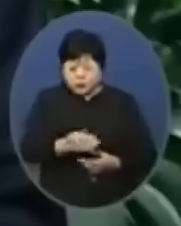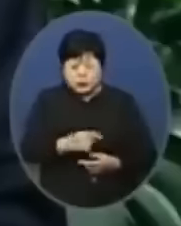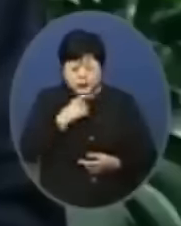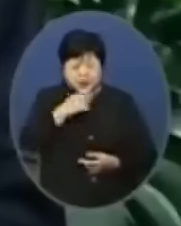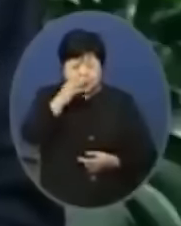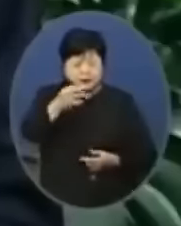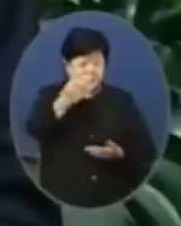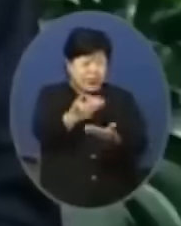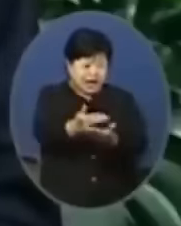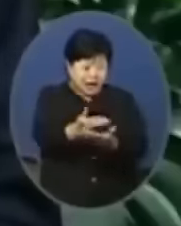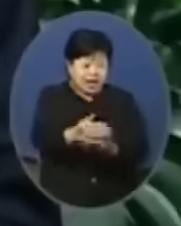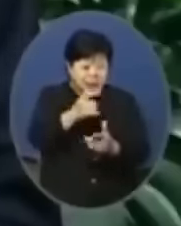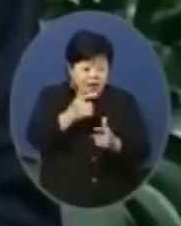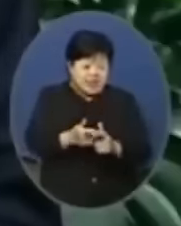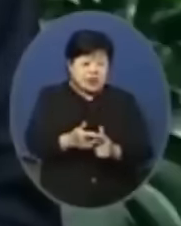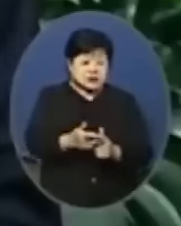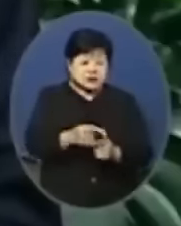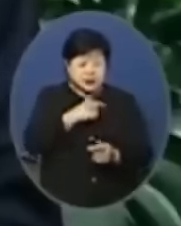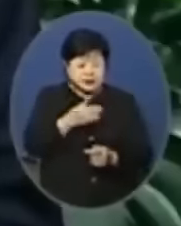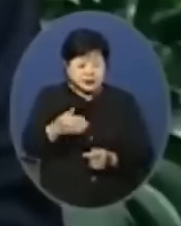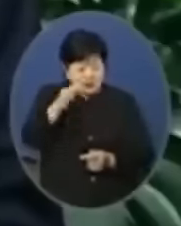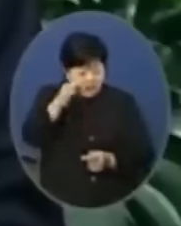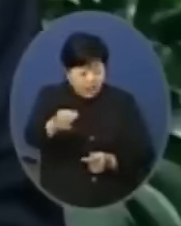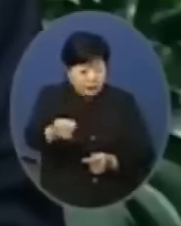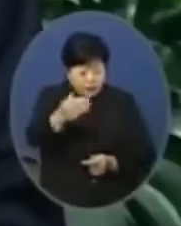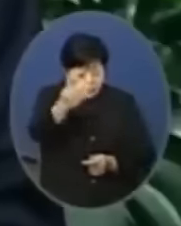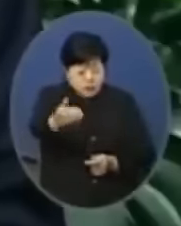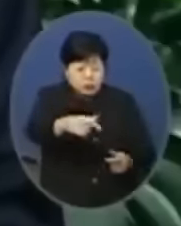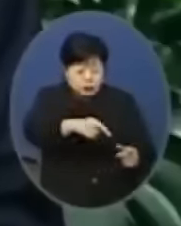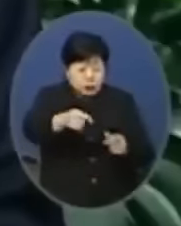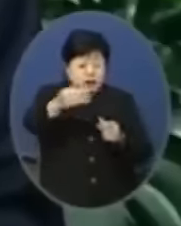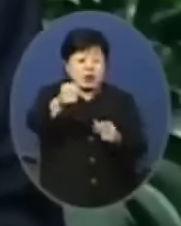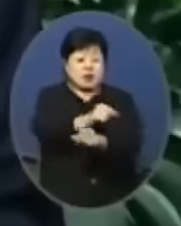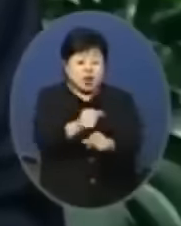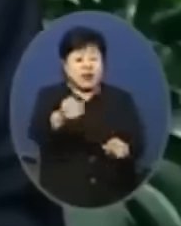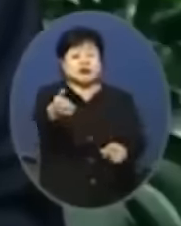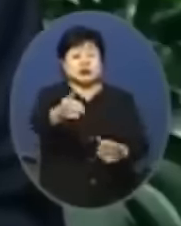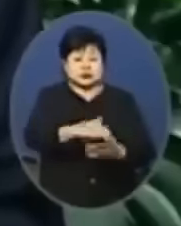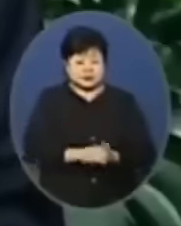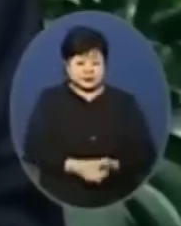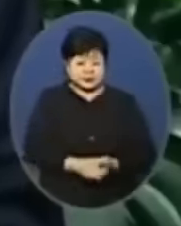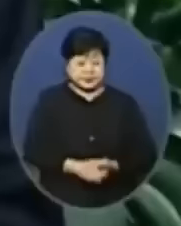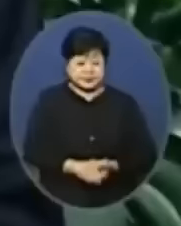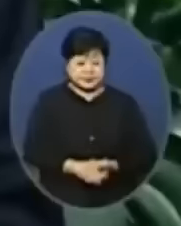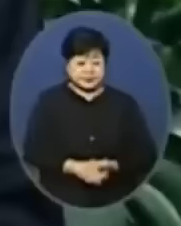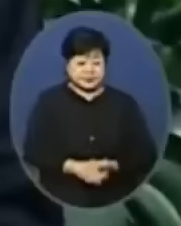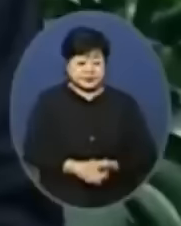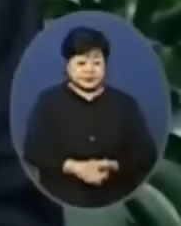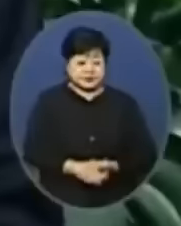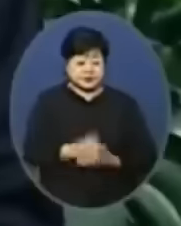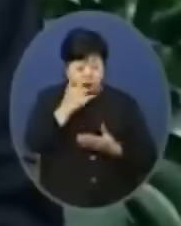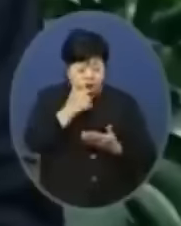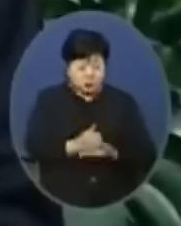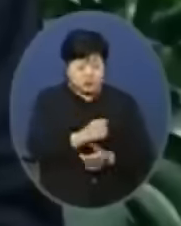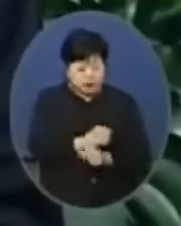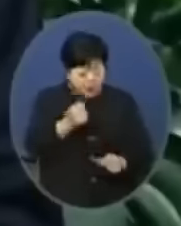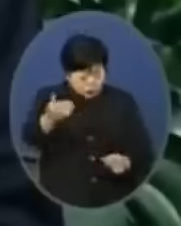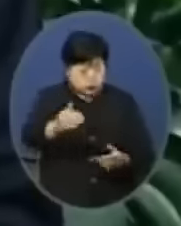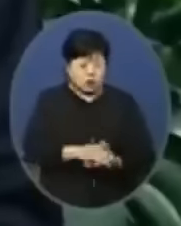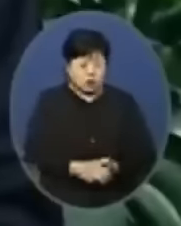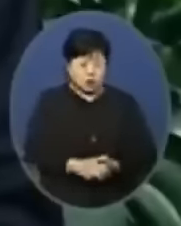내놓아라. 예수님은 당신의 피값으로 여러분을 해방시킨 것입니다. 죄에서